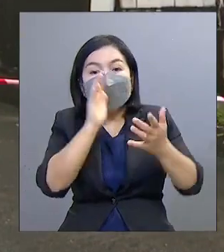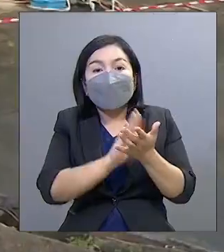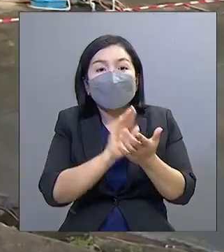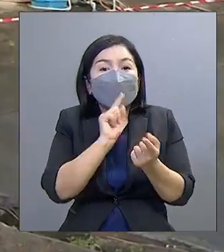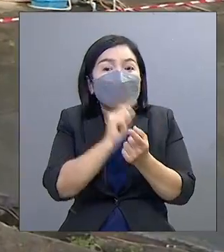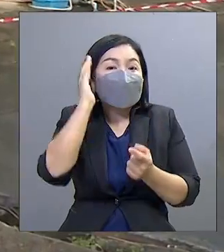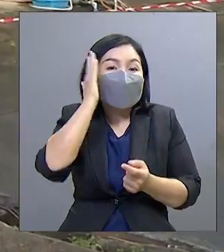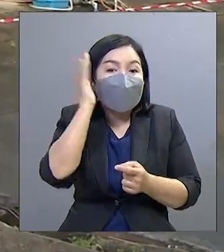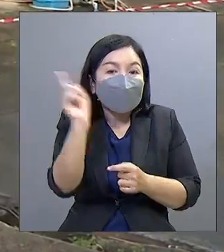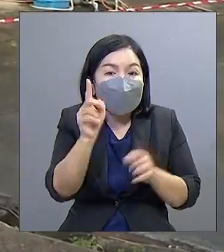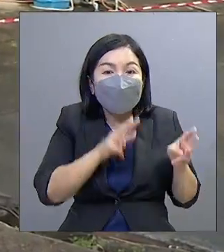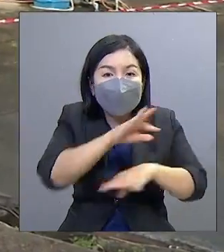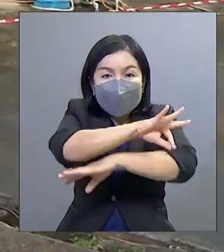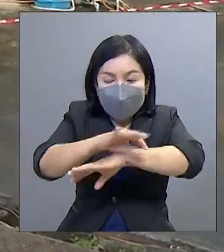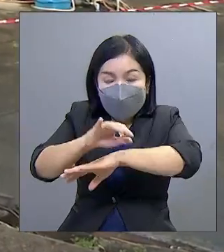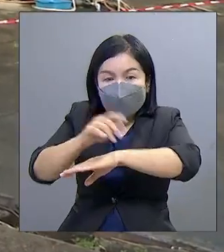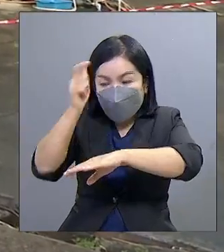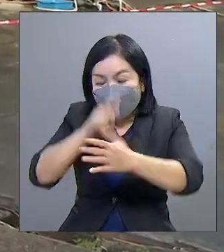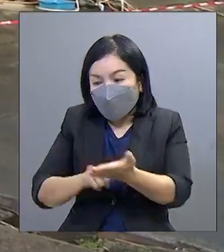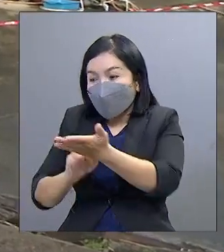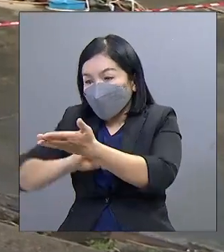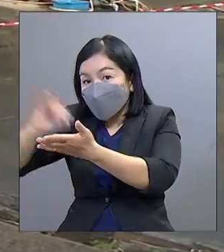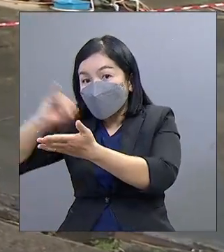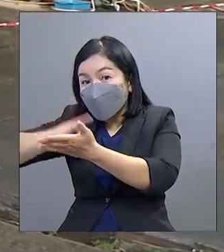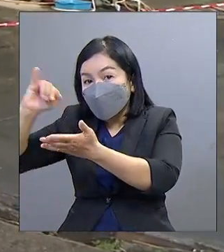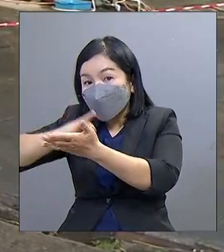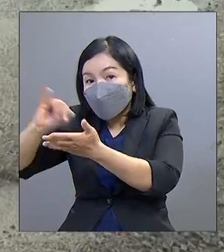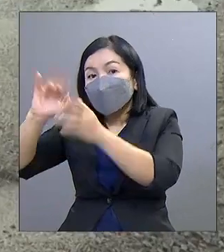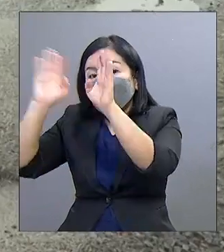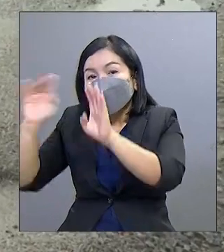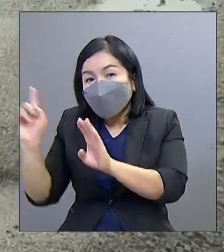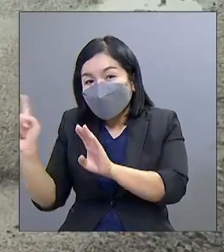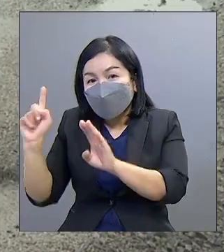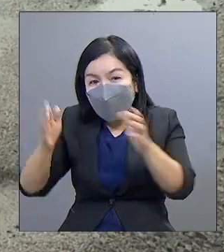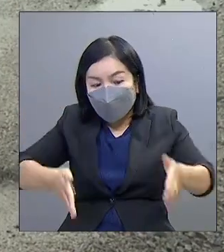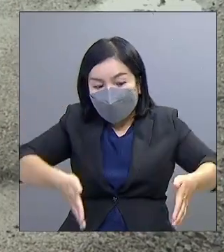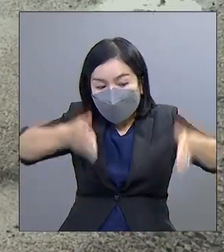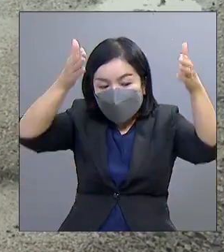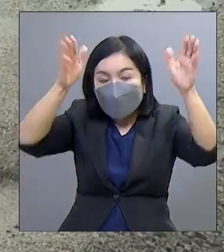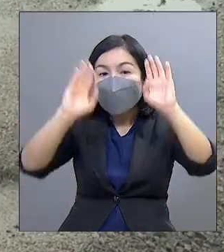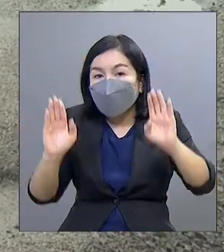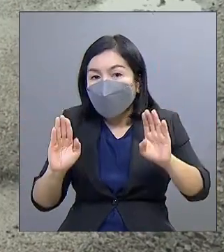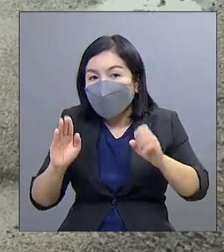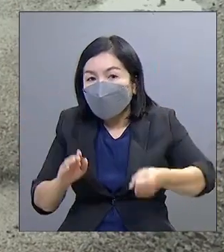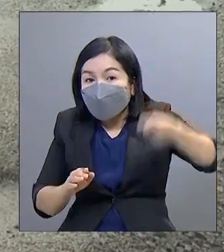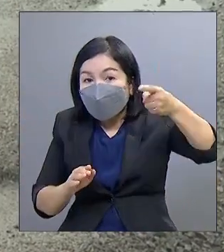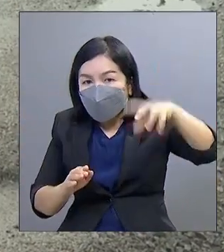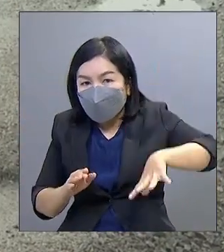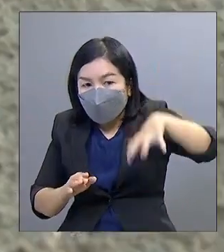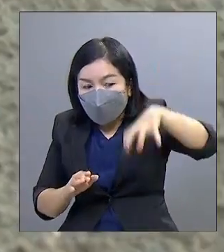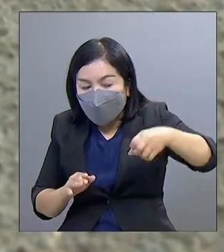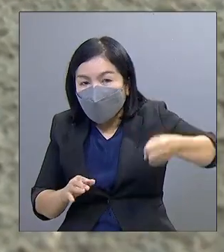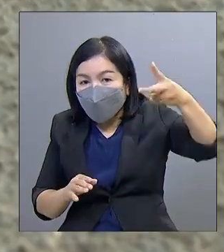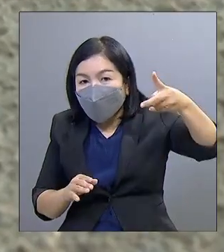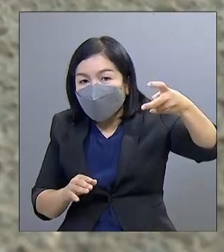าวได้ยื่นแบบก่อสร้างถูกต้องแต่ต้องตรวจสอบว่าได้ยื่นแบบก่อสร้างอาคารในลักษณะใดชั้นเดียวหรือว่า2ชั้นนะคะแ